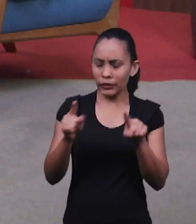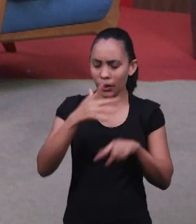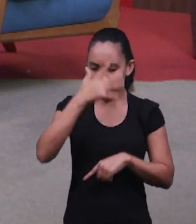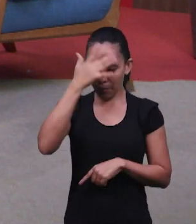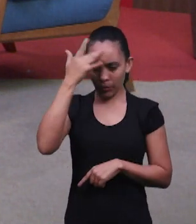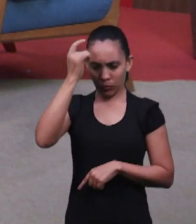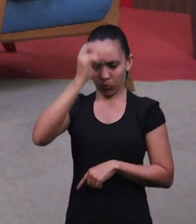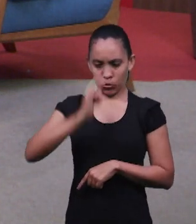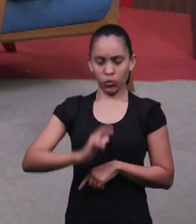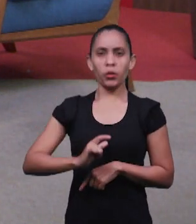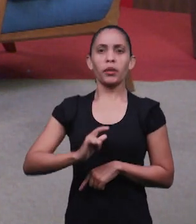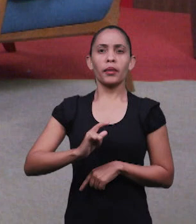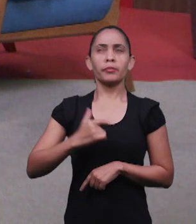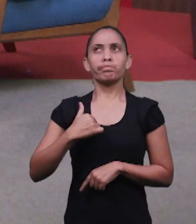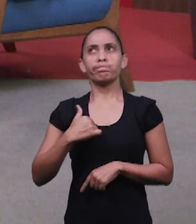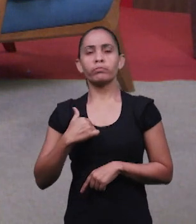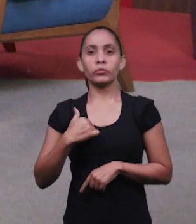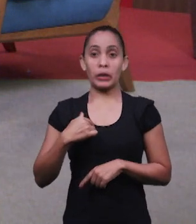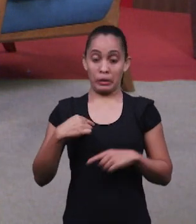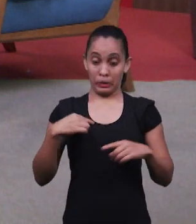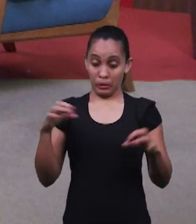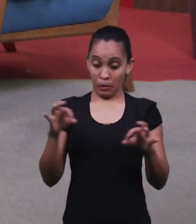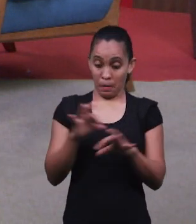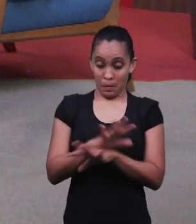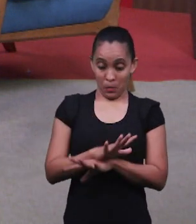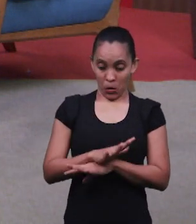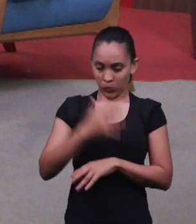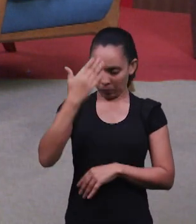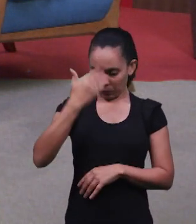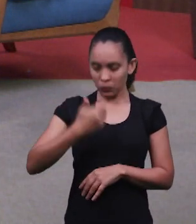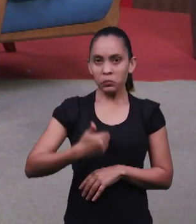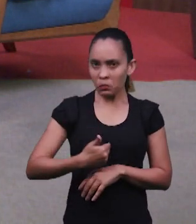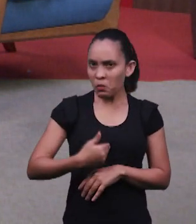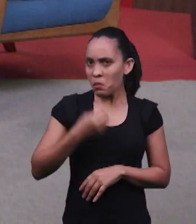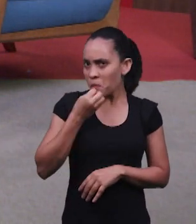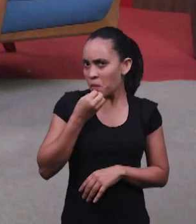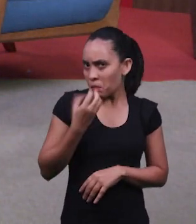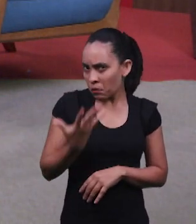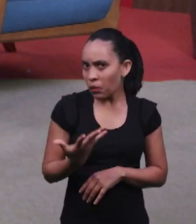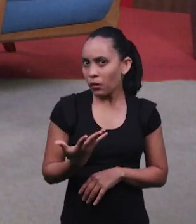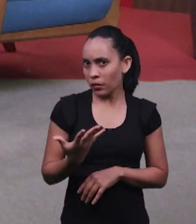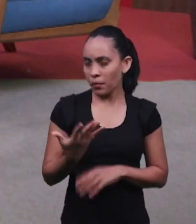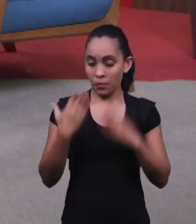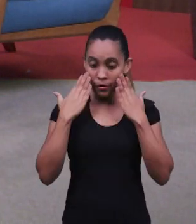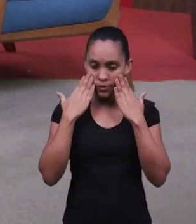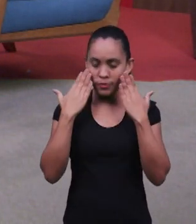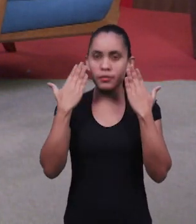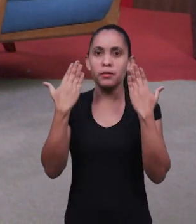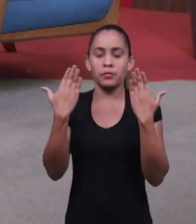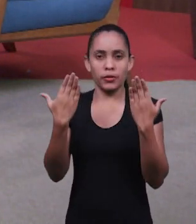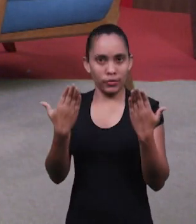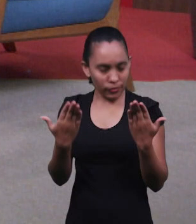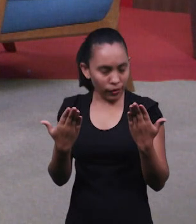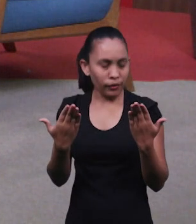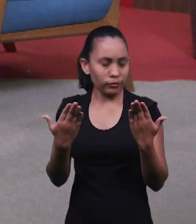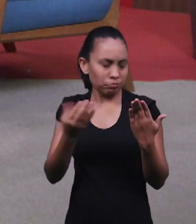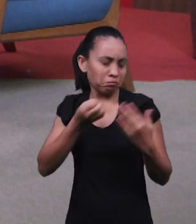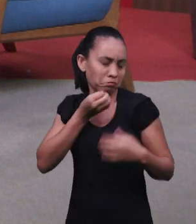pas. La personne cherche à se présenter de manière adéquate, n'est-ce pas?